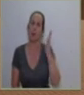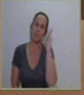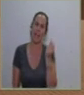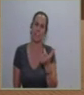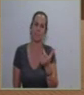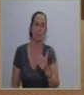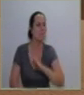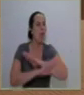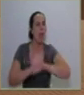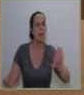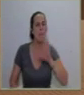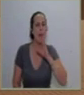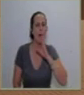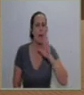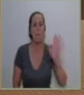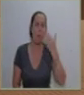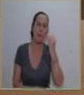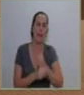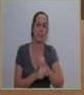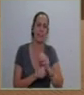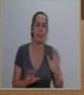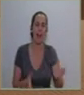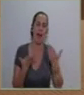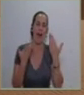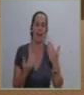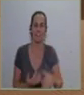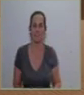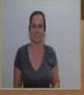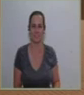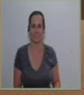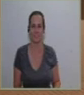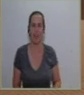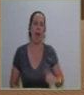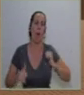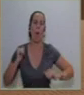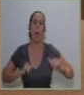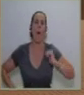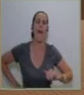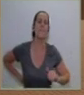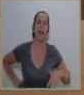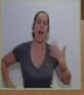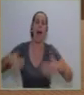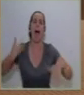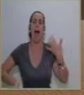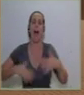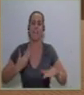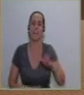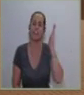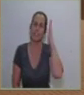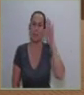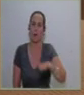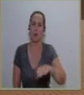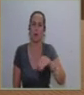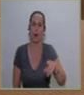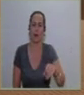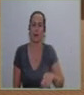קצת. אין שום בעיה, בוא נעשה את זה. יאללה. הלך לי הגב. הלך הגב. שים ראש על החול,